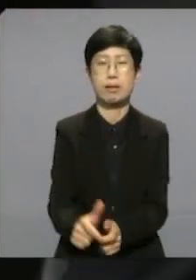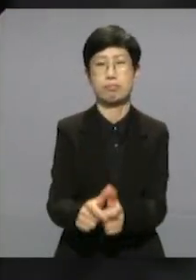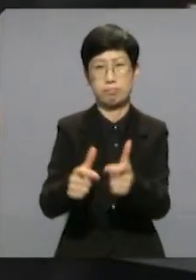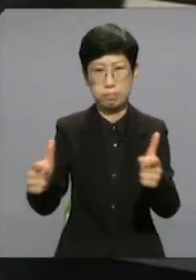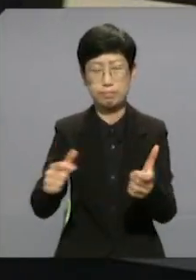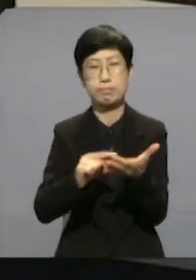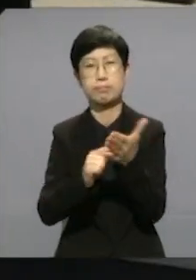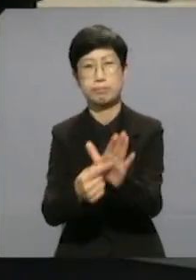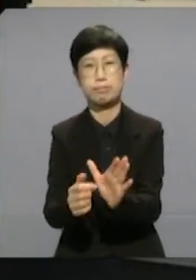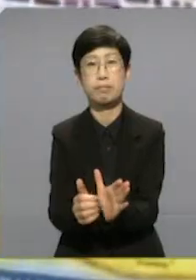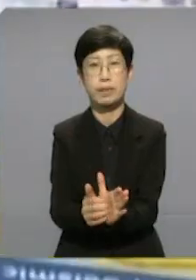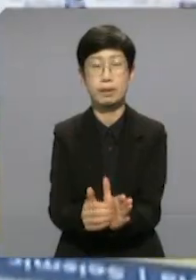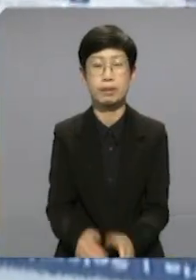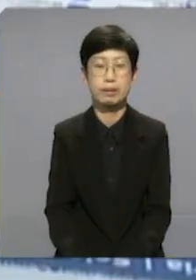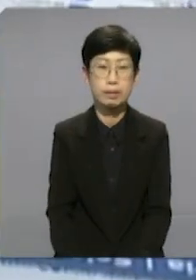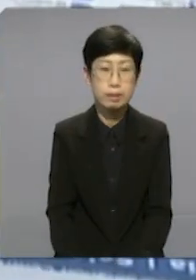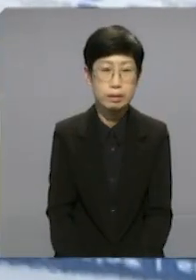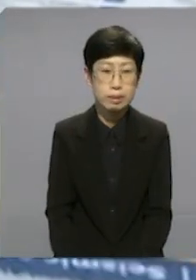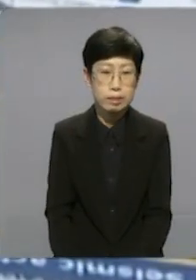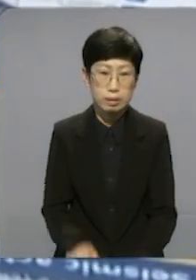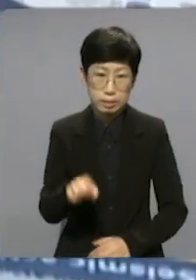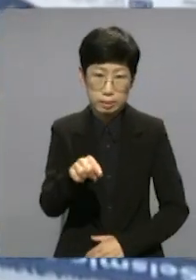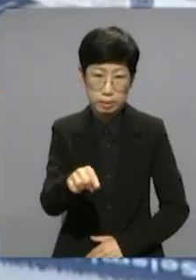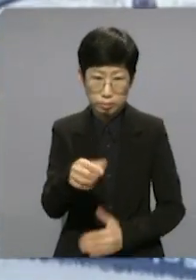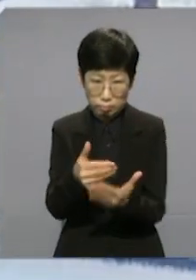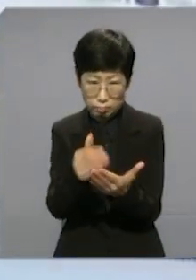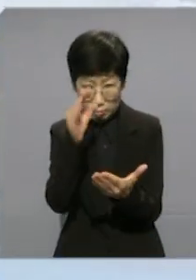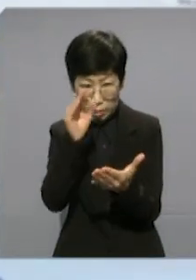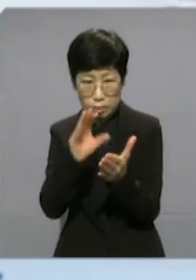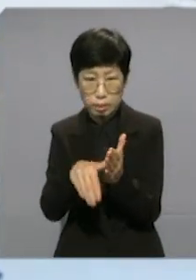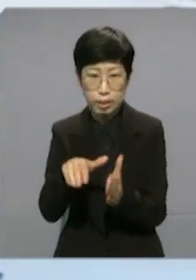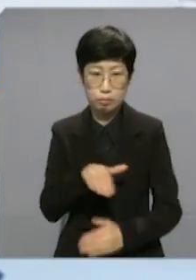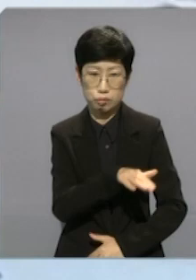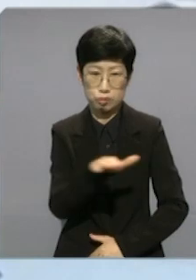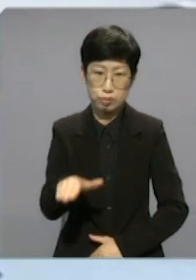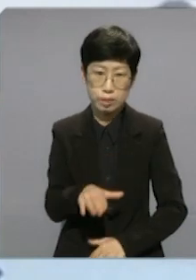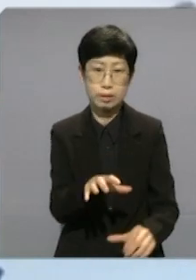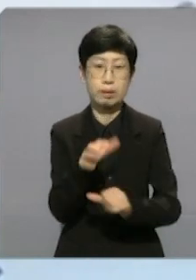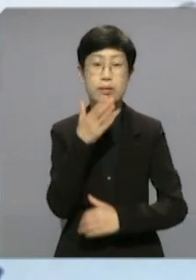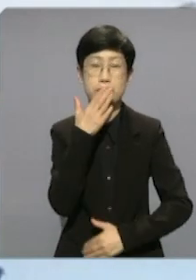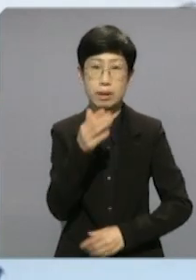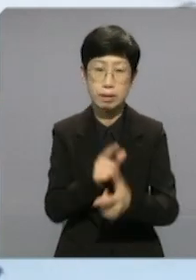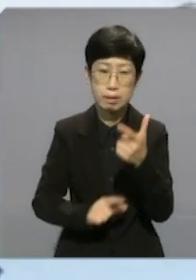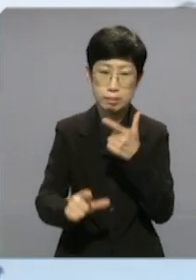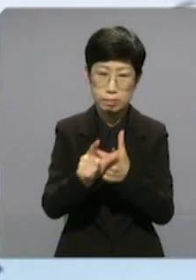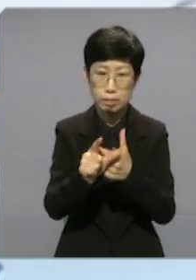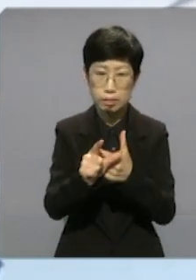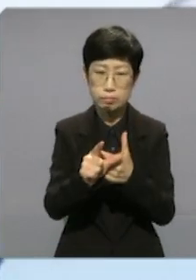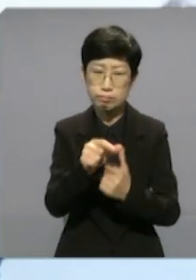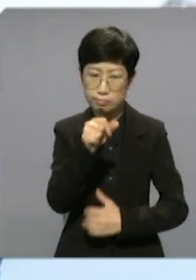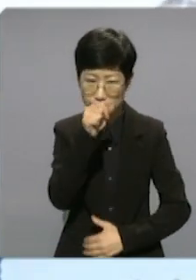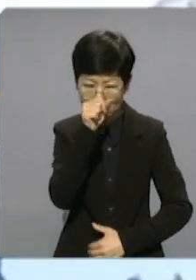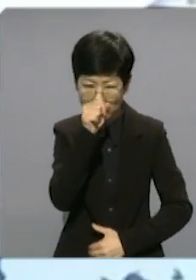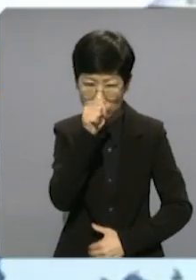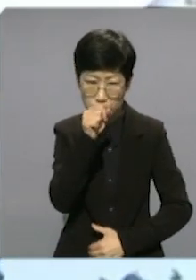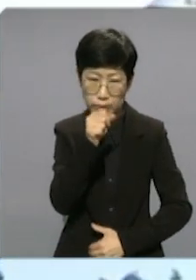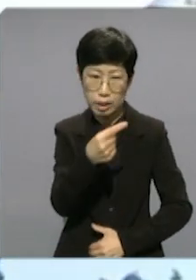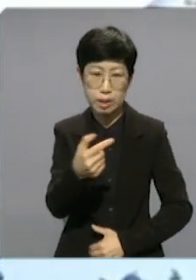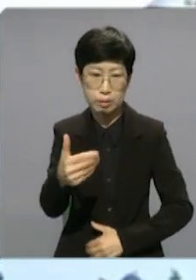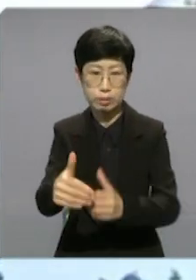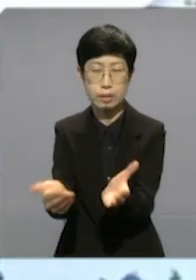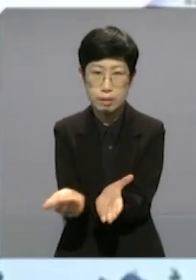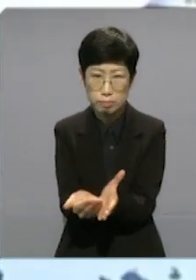작전을 발표했습니다. And in this map, you will see an illustration of the much more